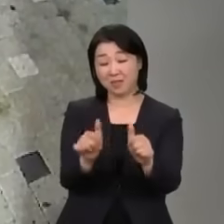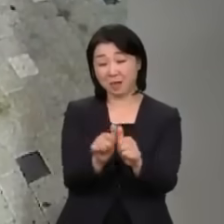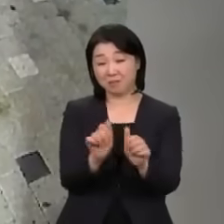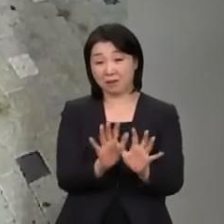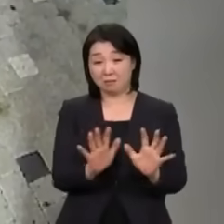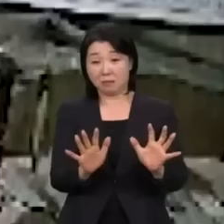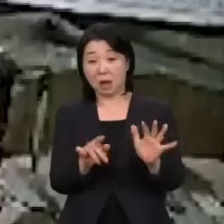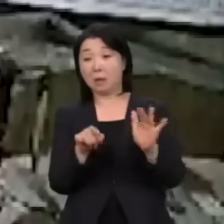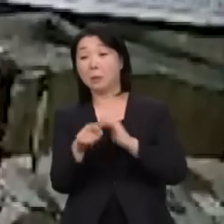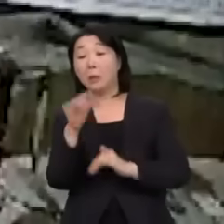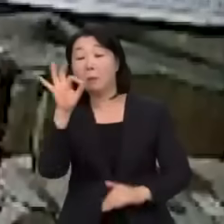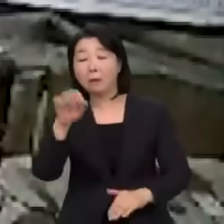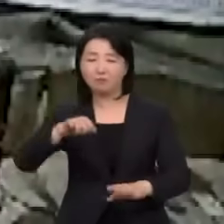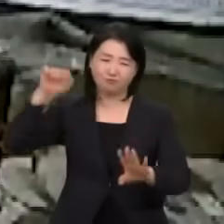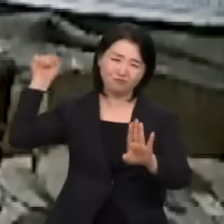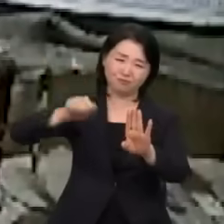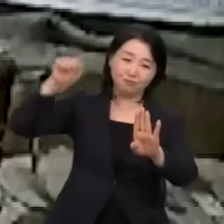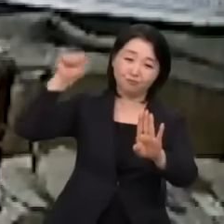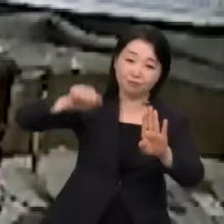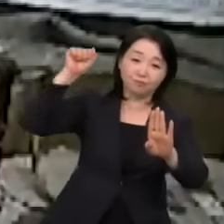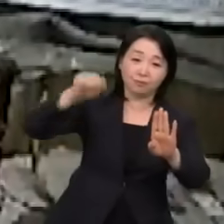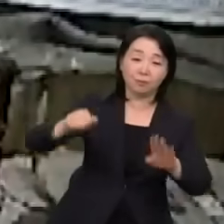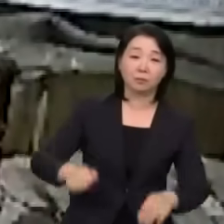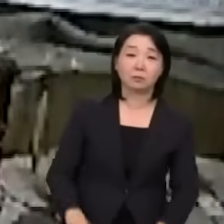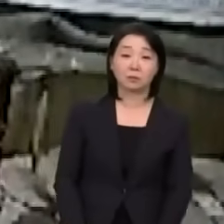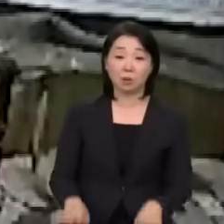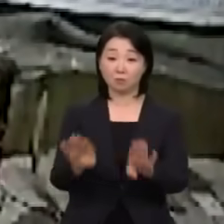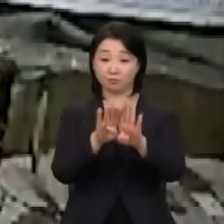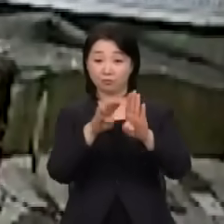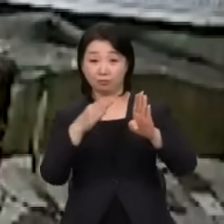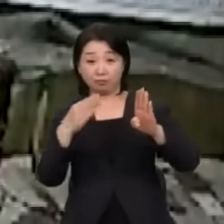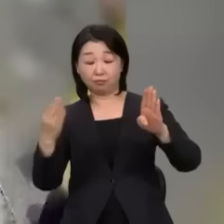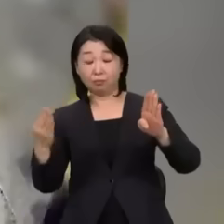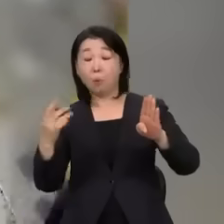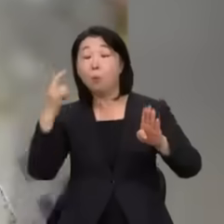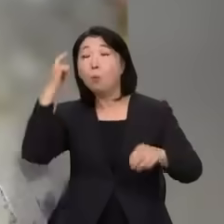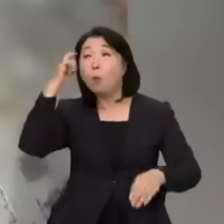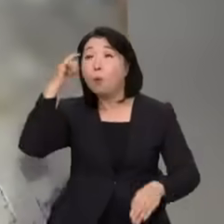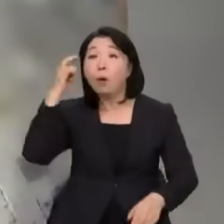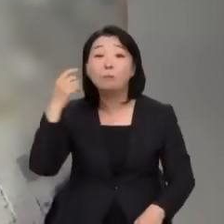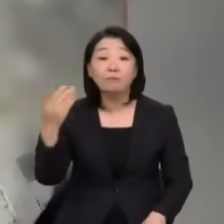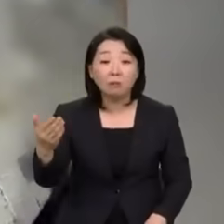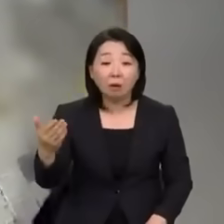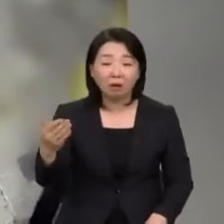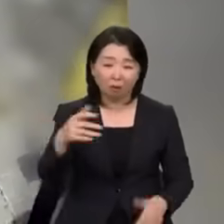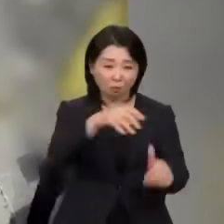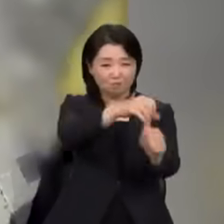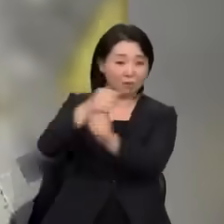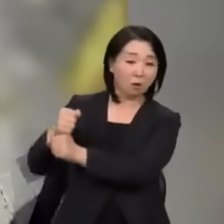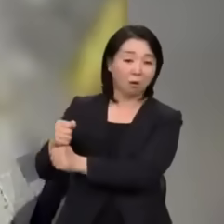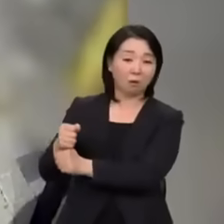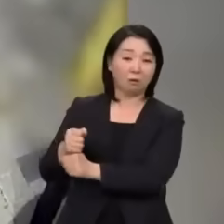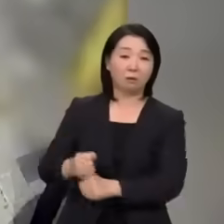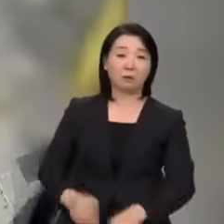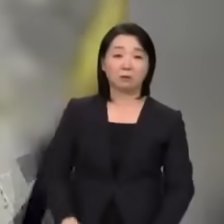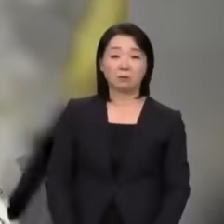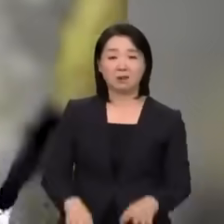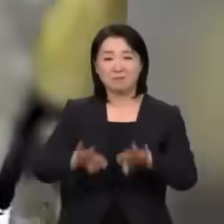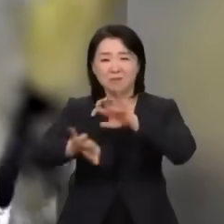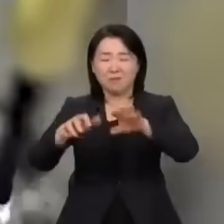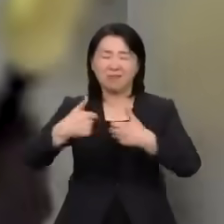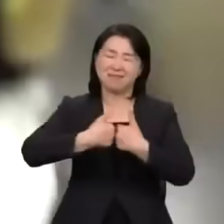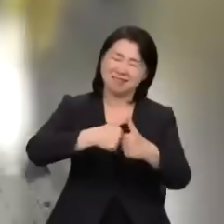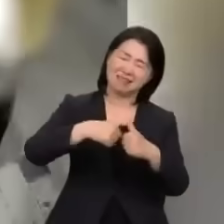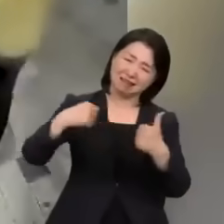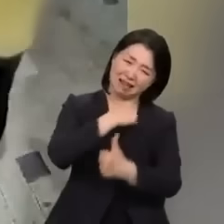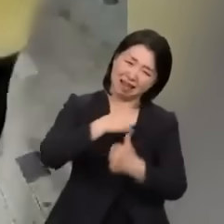안을 들여다보고 문을 두드립니다 문이 열리고 왜 그러느냐 묻는 사람을 끌어냅니다 밀고 밀리고